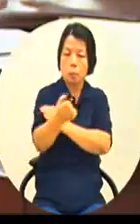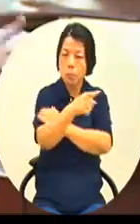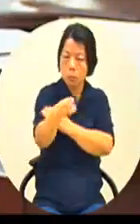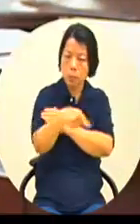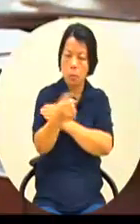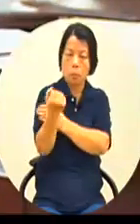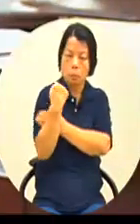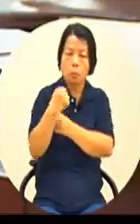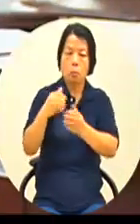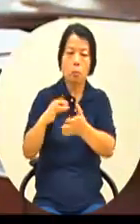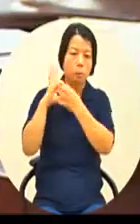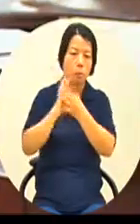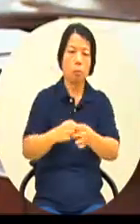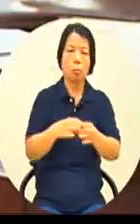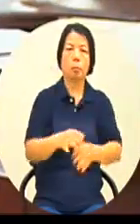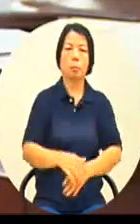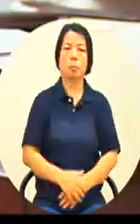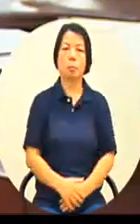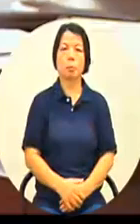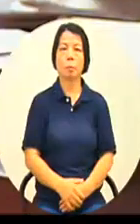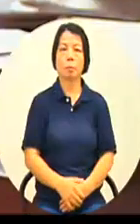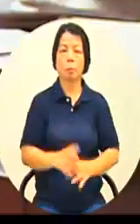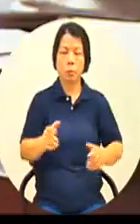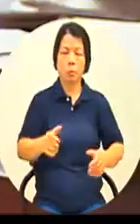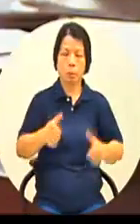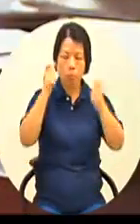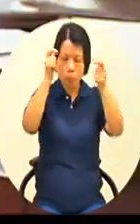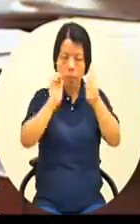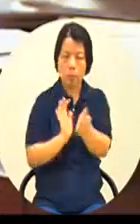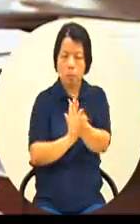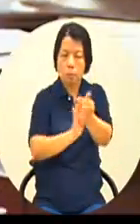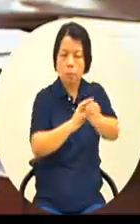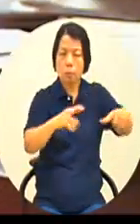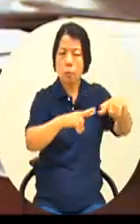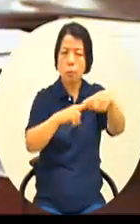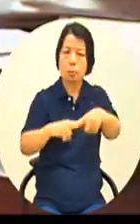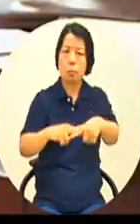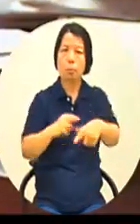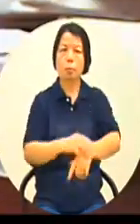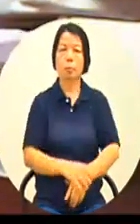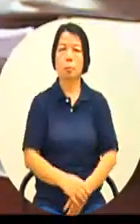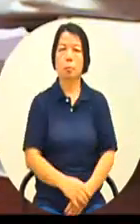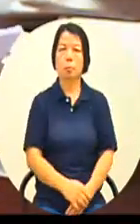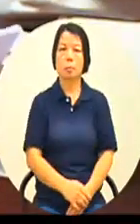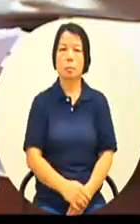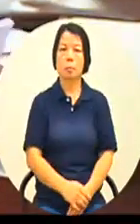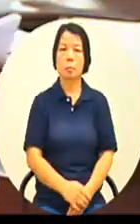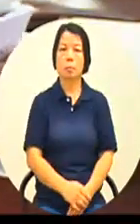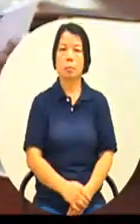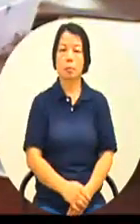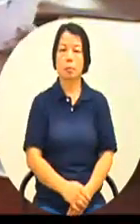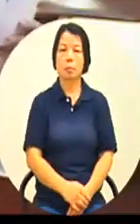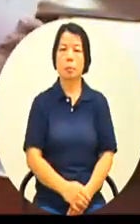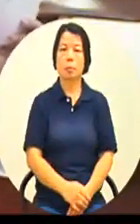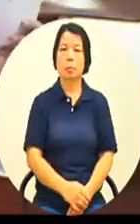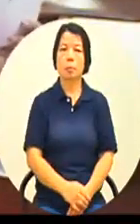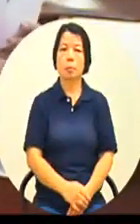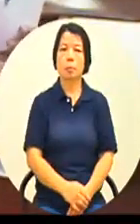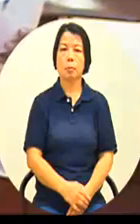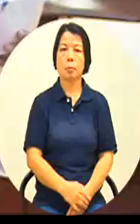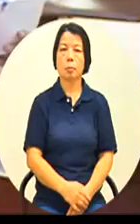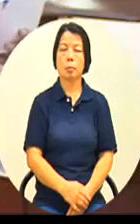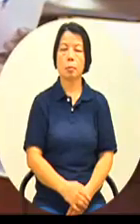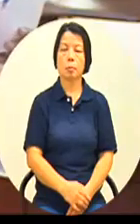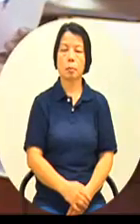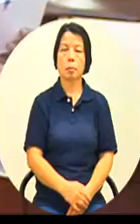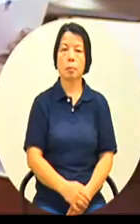阁继续嘛，哦，是不是安尼？那咱各用推销处理嘛，这个问题对不对哈？咱这个等一下我们一起回答嘛哈。咱的局长